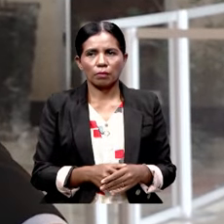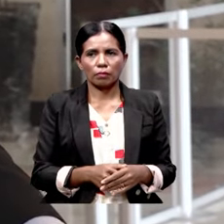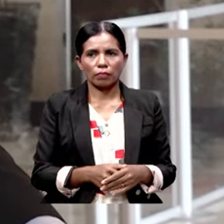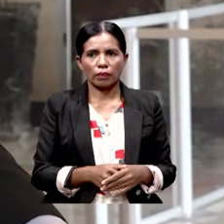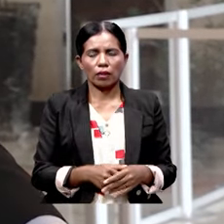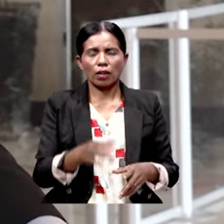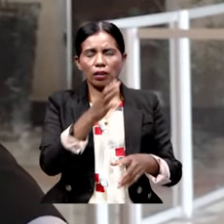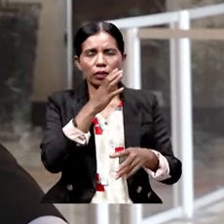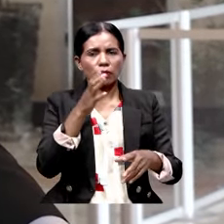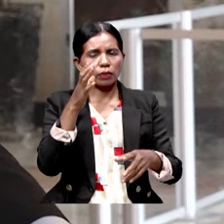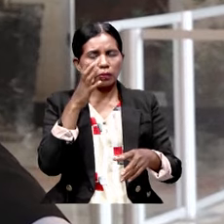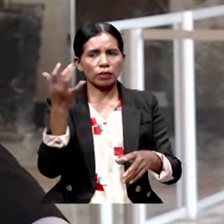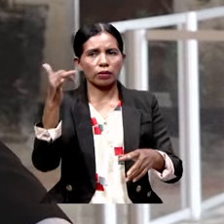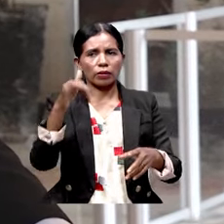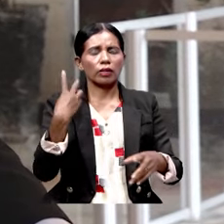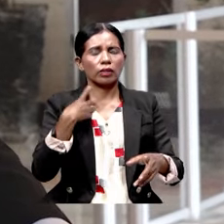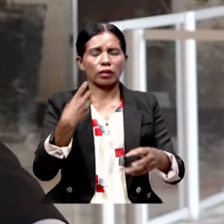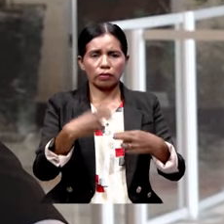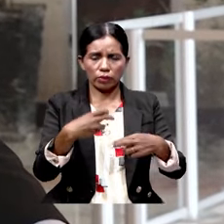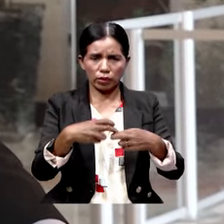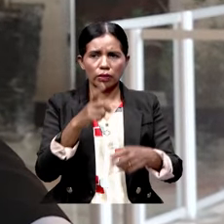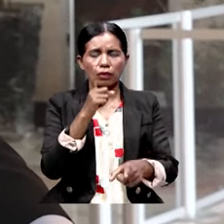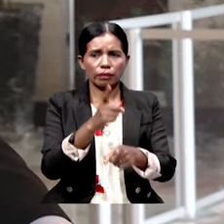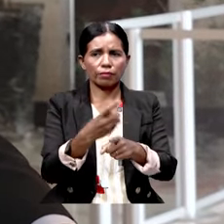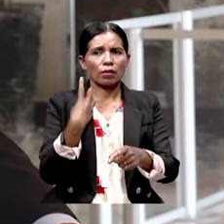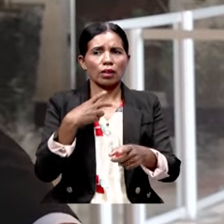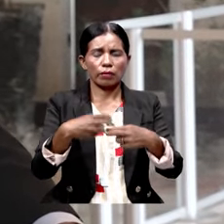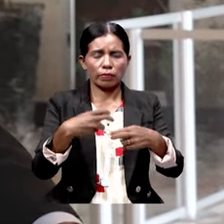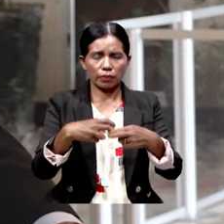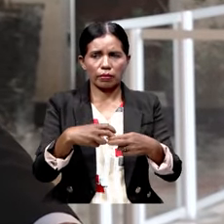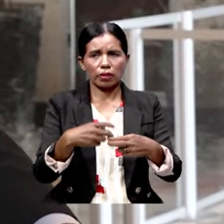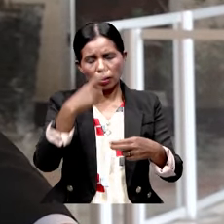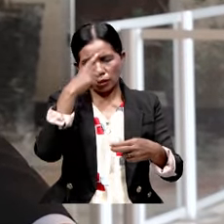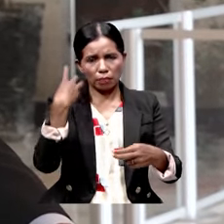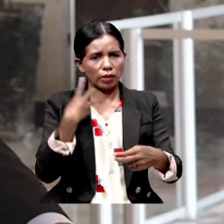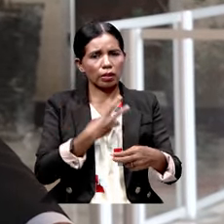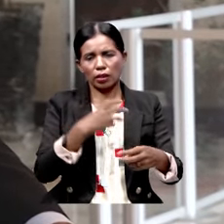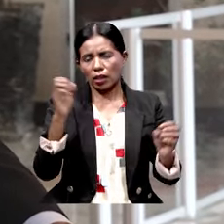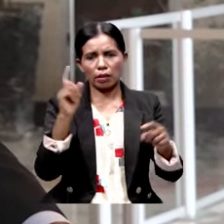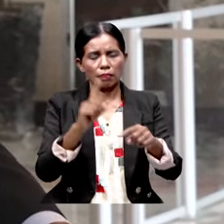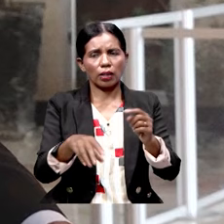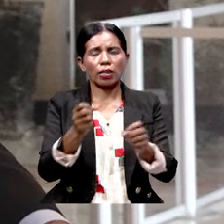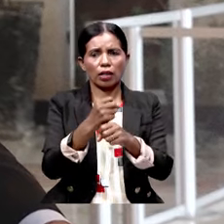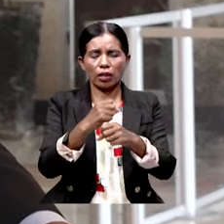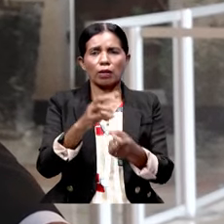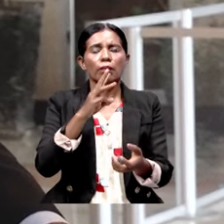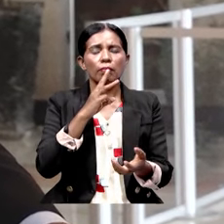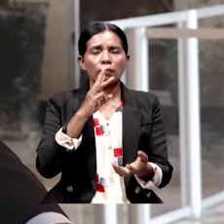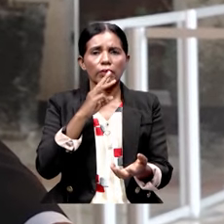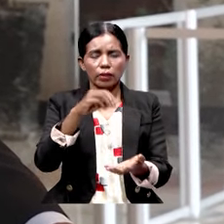agricultura ho senare iha susarat mati. Susarat mati tamite level prefe Ulu kita bel